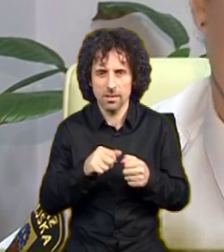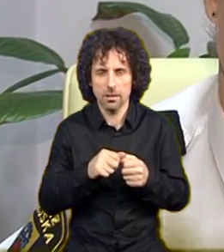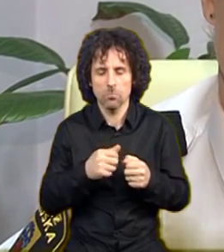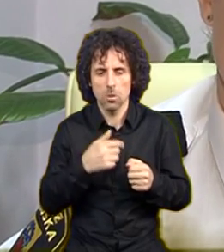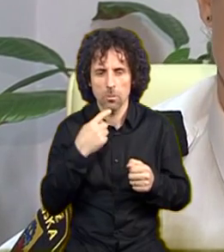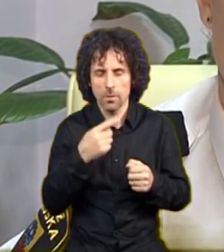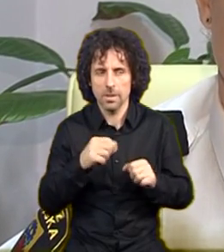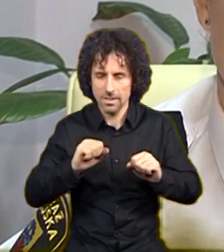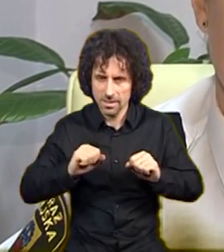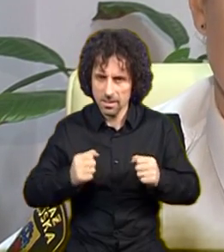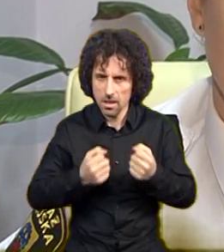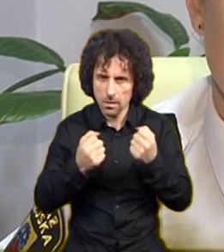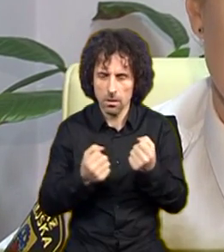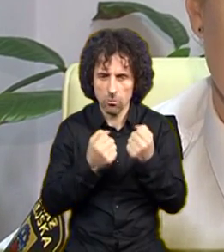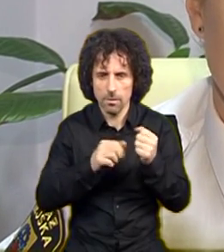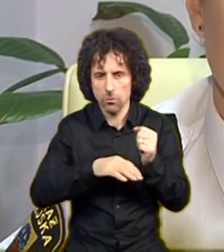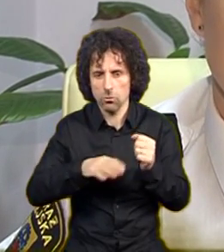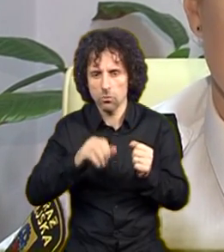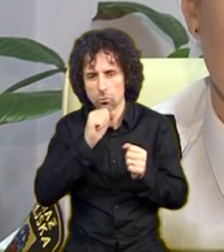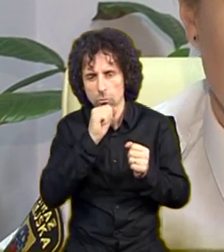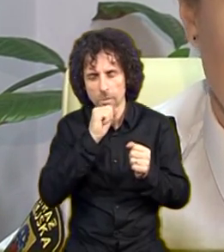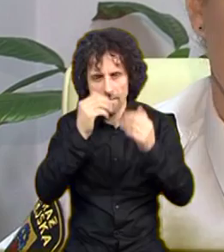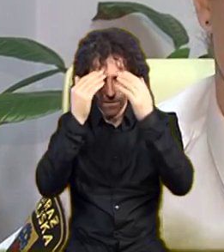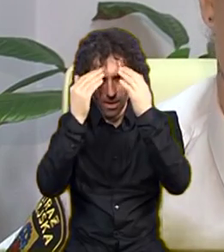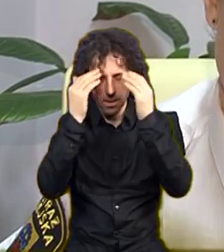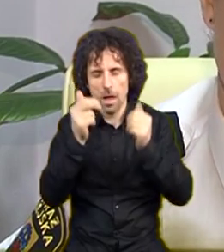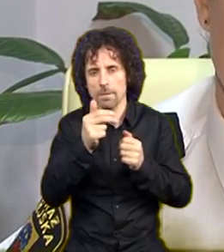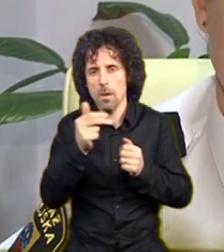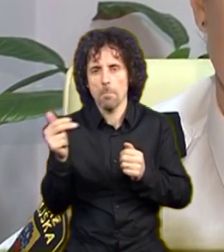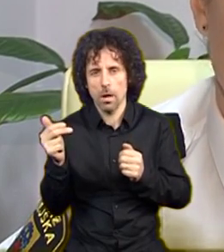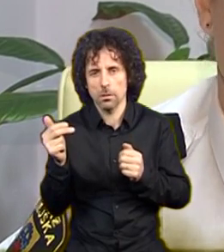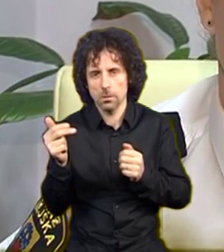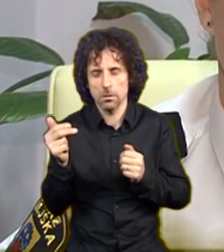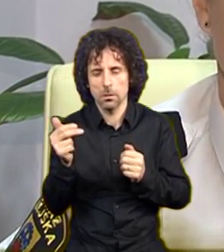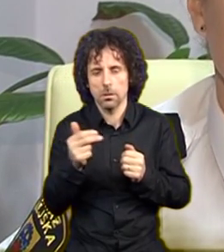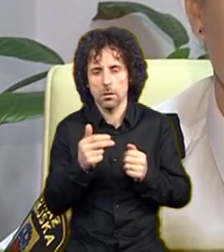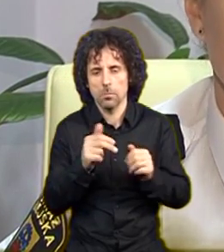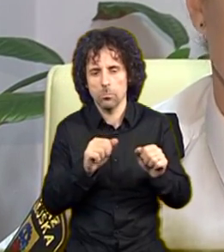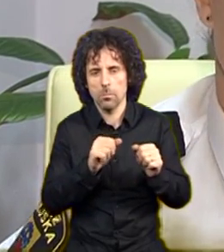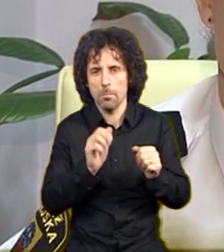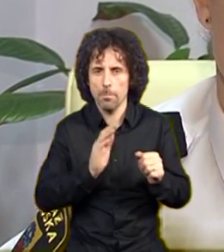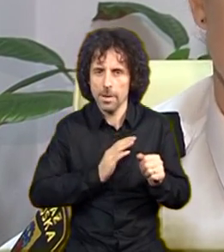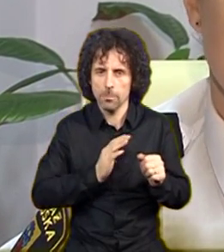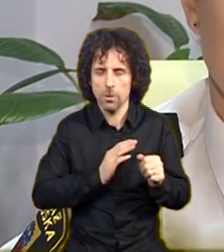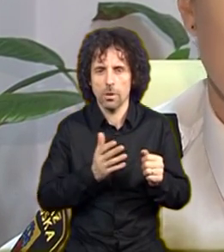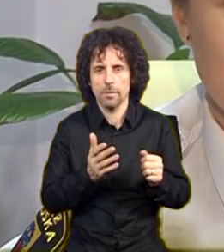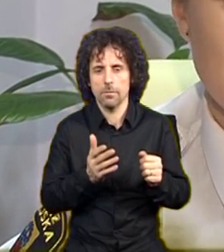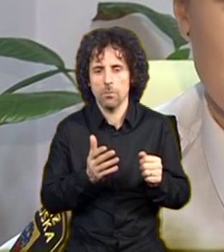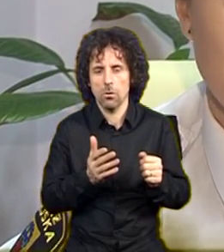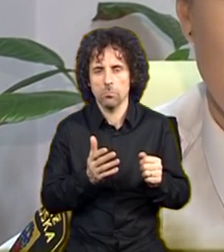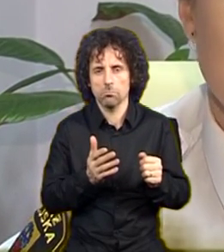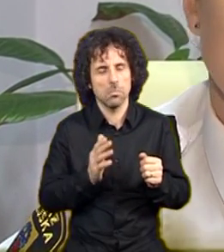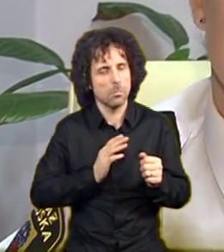muszę powiedzieć, że naprawdę zaangażowanie dzieci jest ogromne, a ich wiedza na temat, który jest poruszany, czyli temat